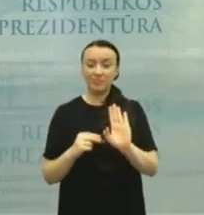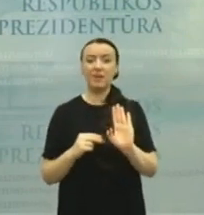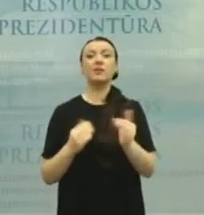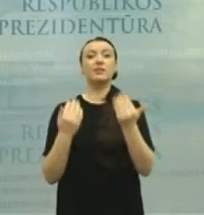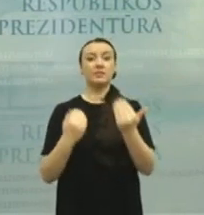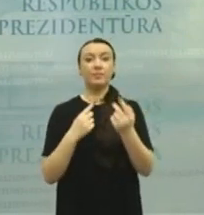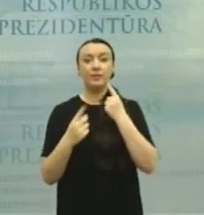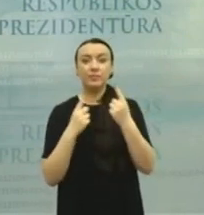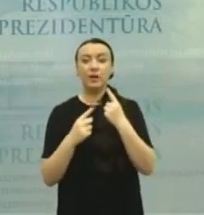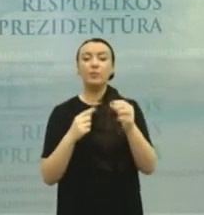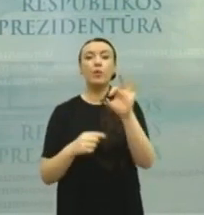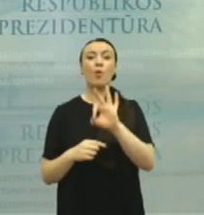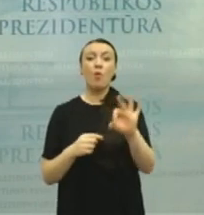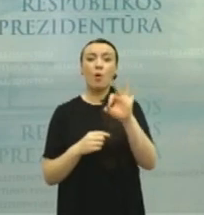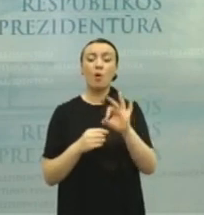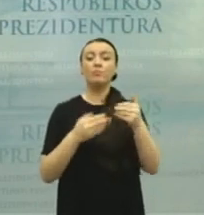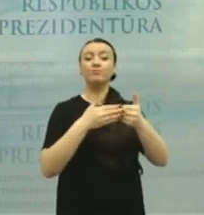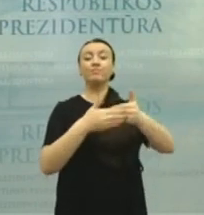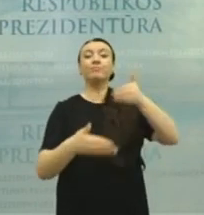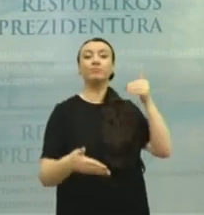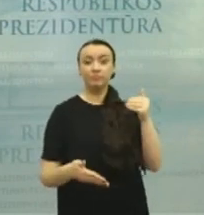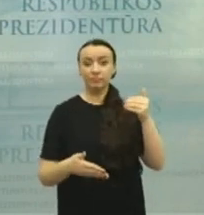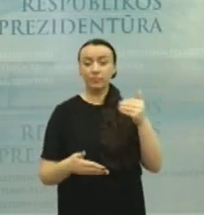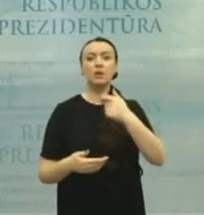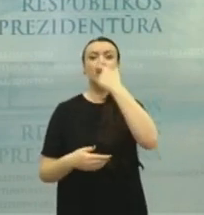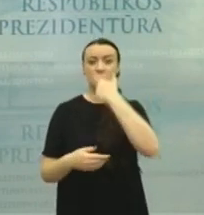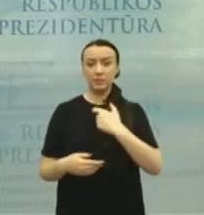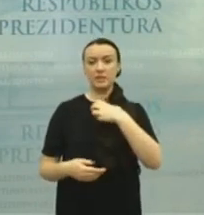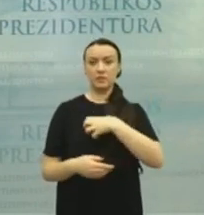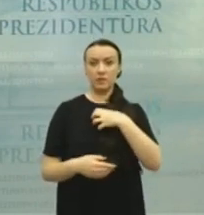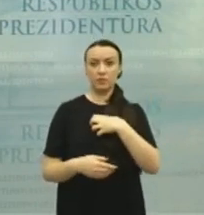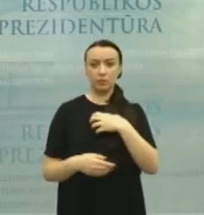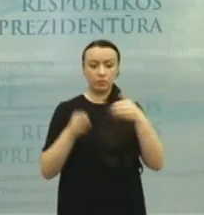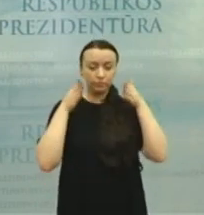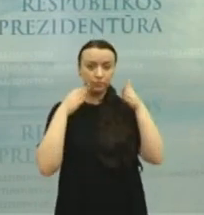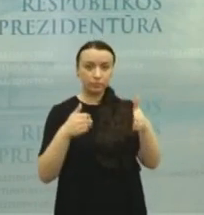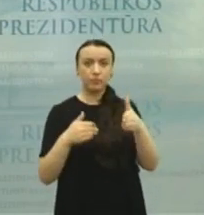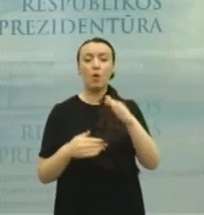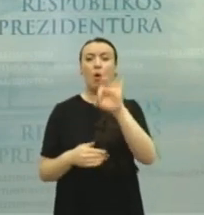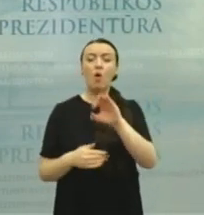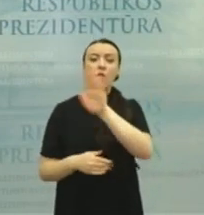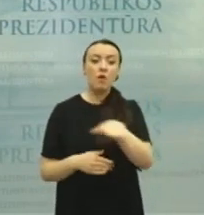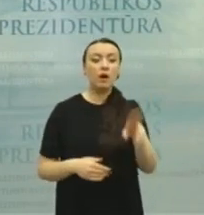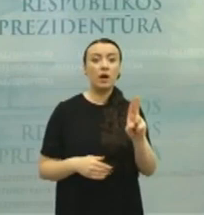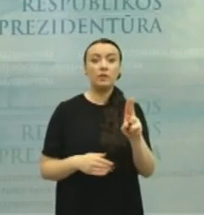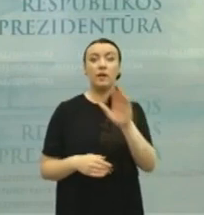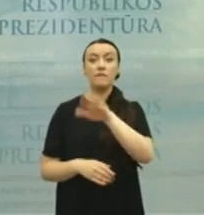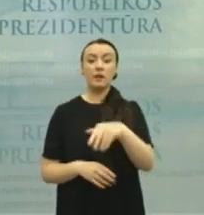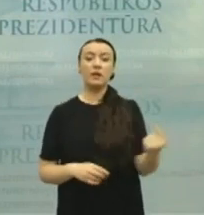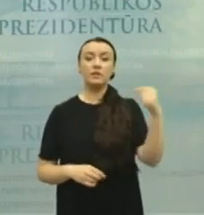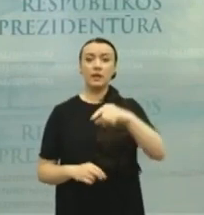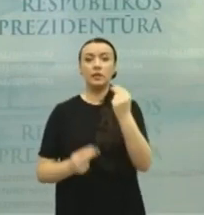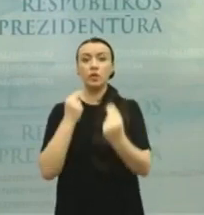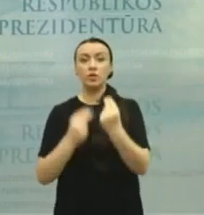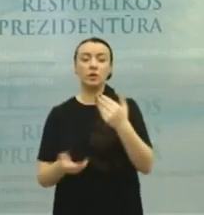svarbiom tarptautiniam varžybom, bet kalbėtumėm labai rimtai ir apie tą etapą, kuomet vaikas ateina į darželį ar į